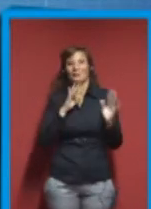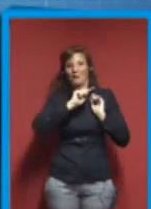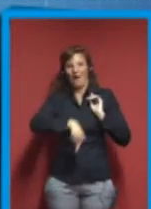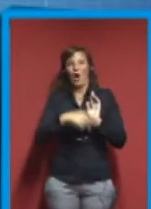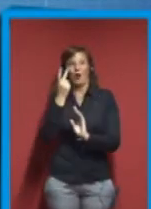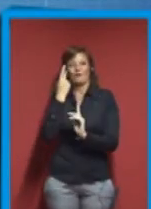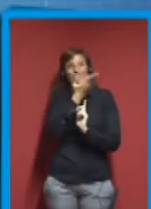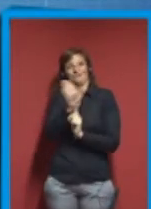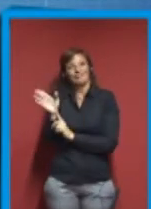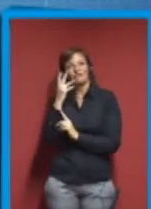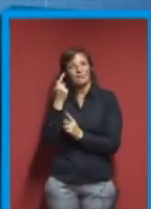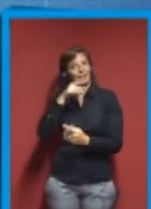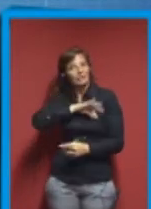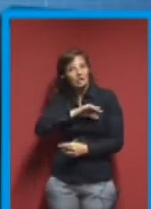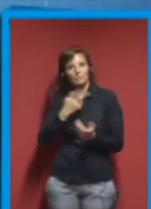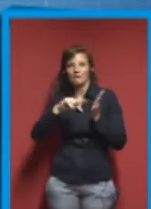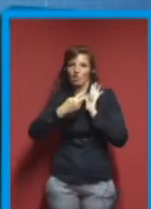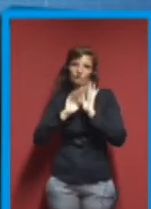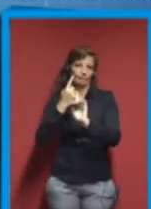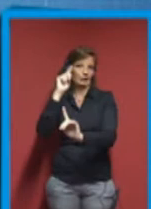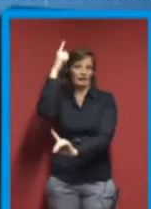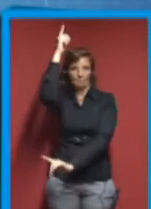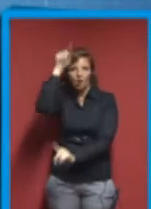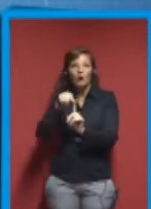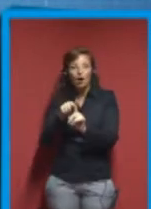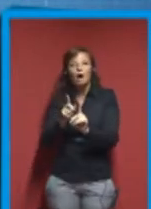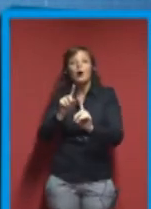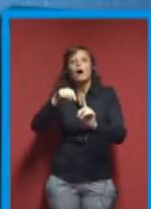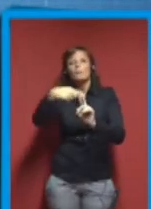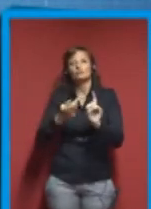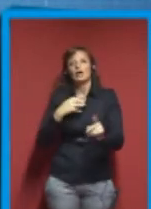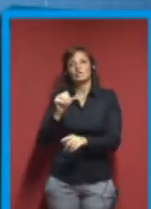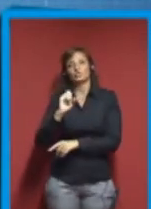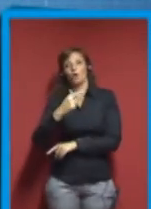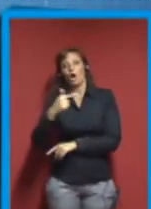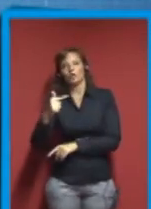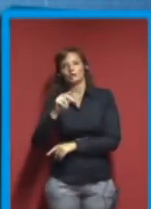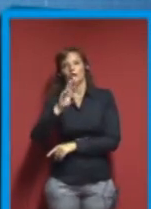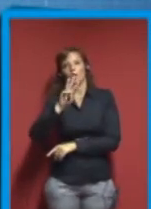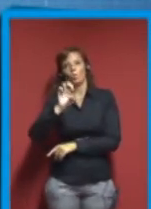molto interessanti ad alta tecnologia. Poi abbiamo Scott Weaver.